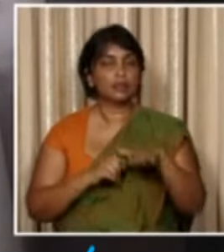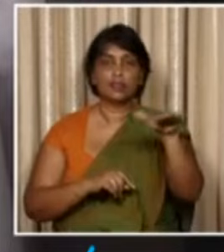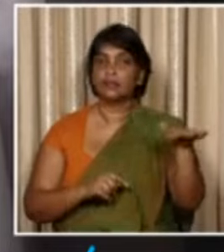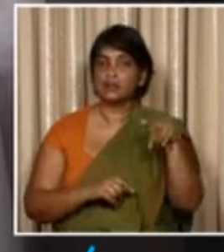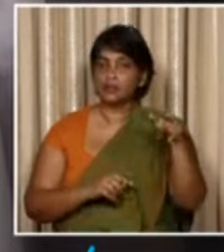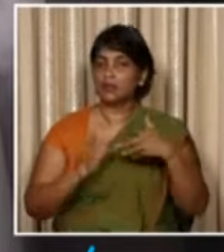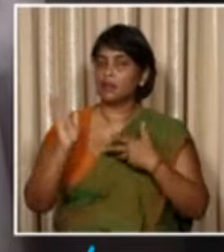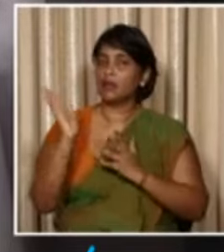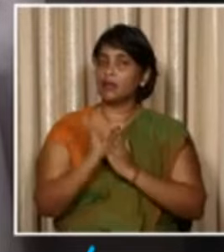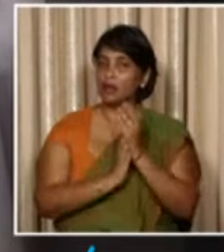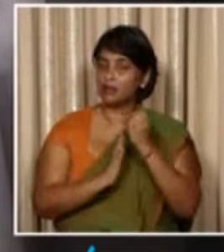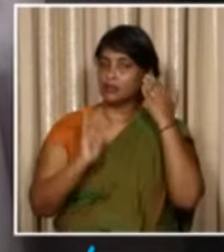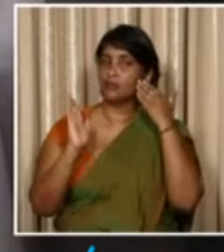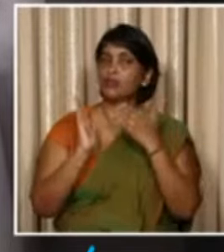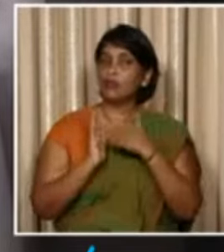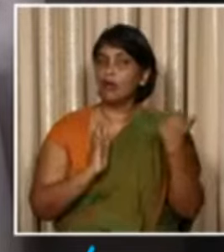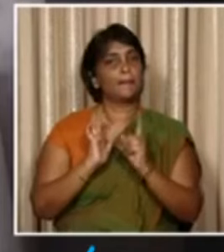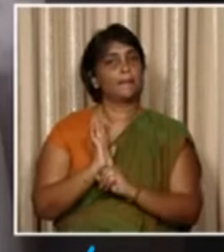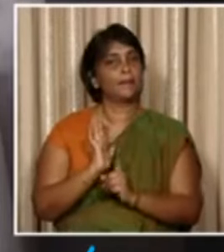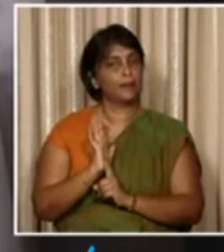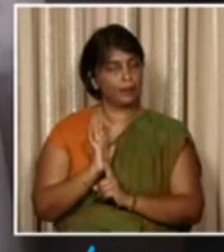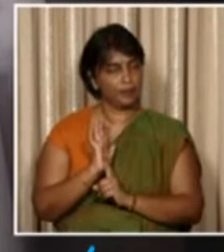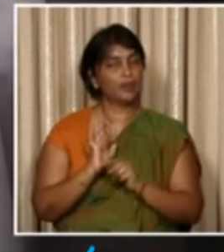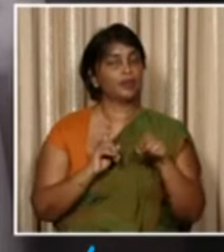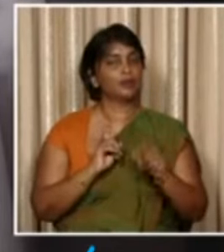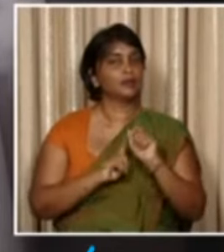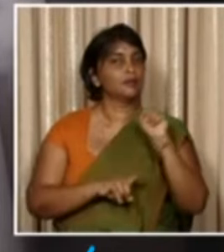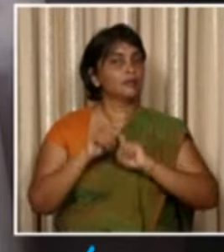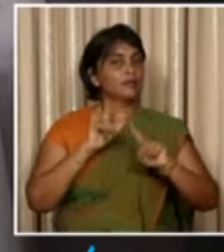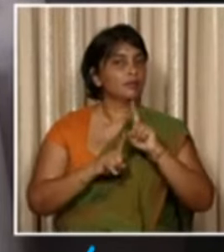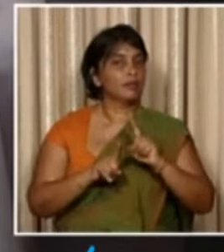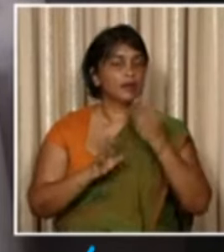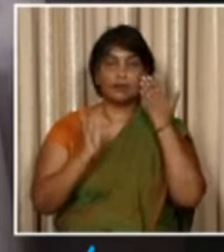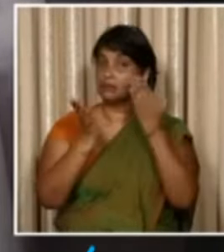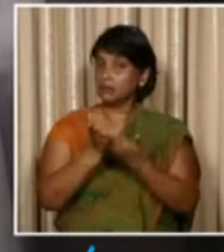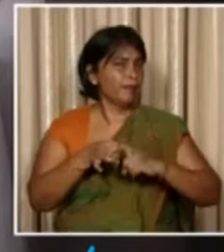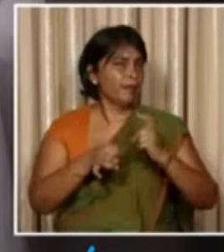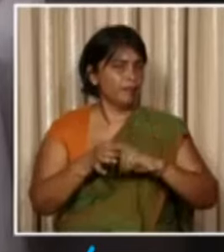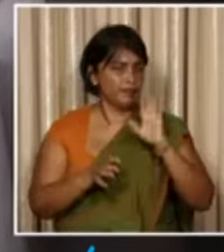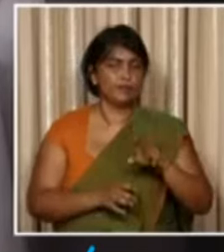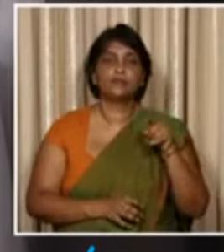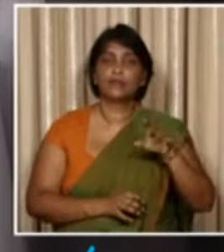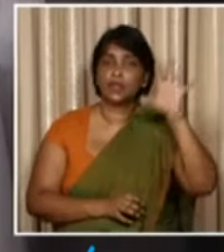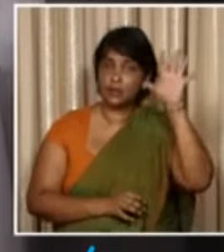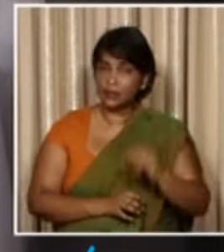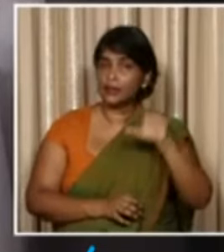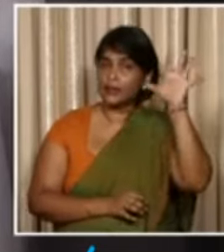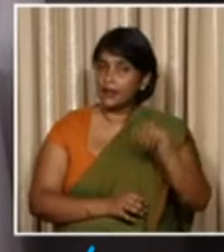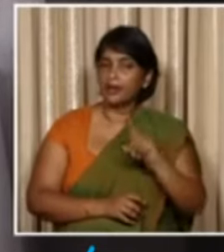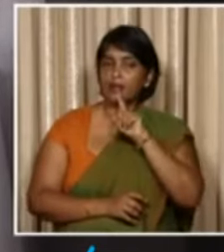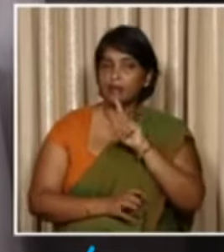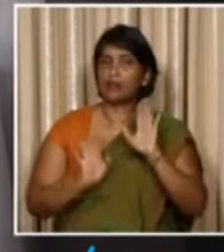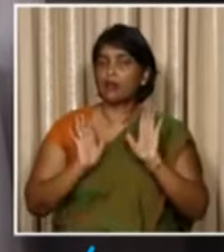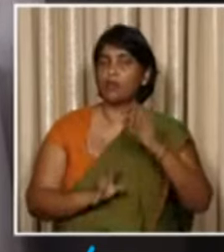ප්‍රජාවගේ අයිතිවාසිකම් පිළිබඳව නව කෙටුම් පතක් මේ පාර්ලිමේන්තුවට ගෙනෙනවයි කියන එක ප්‍රකාශ වුණා. ගේනවයි කියලා කියනවා